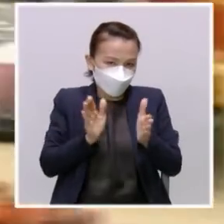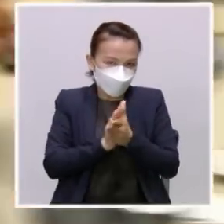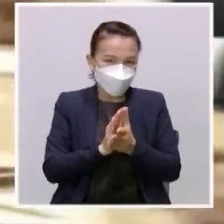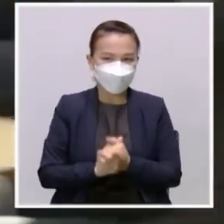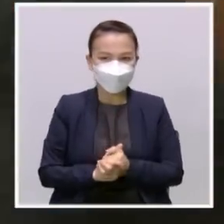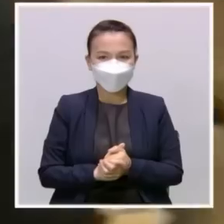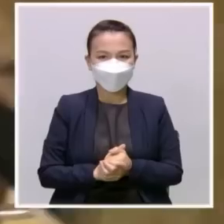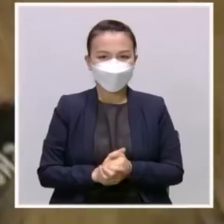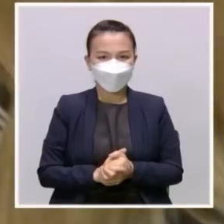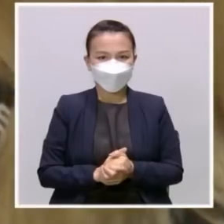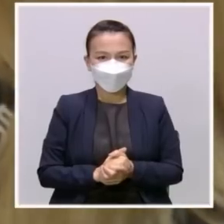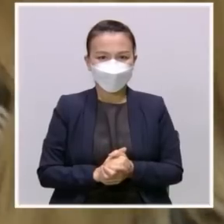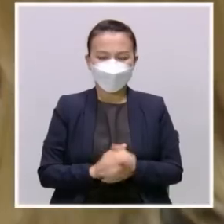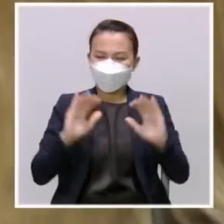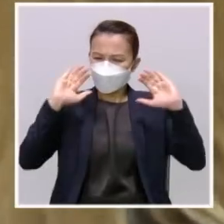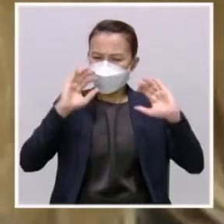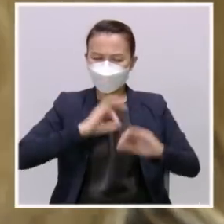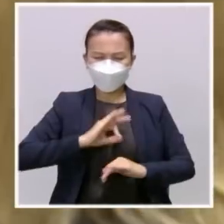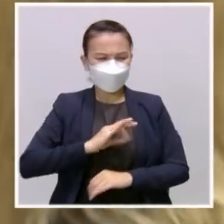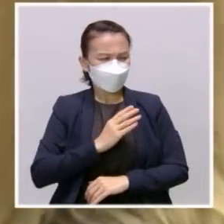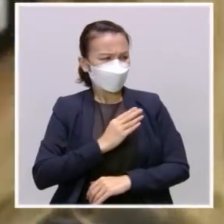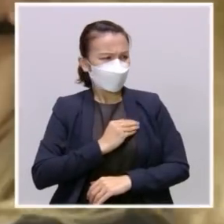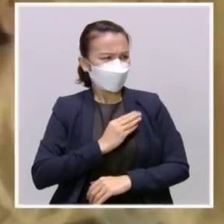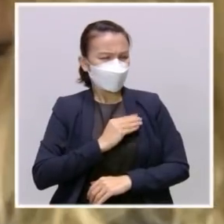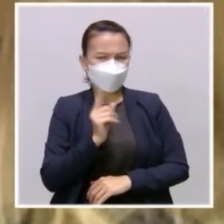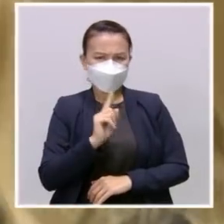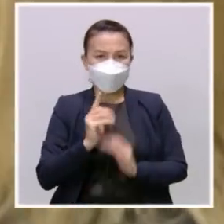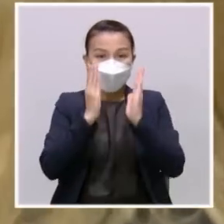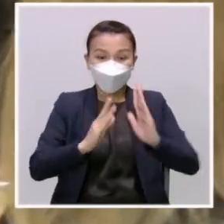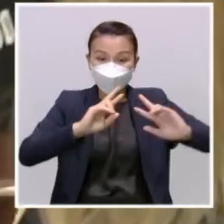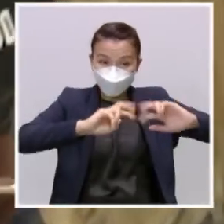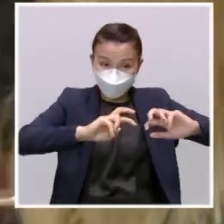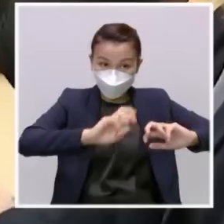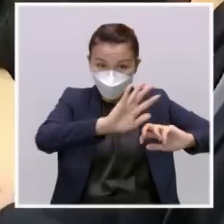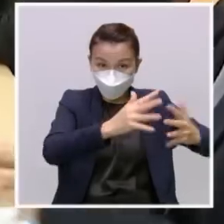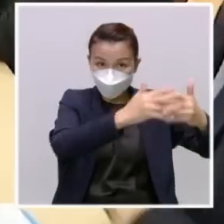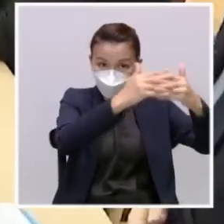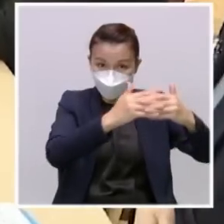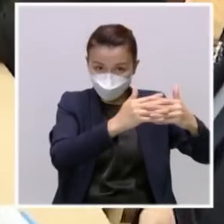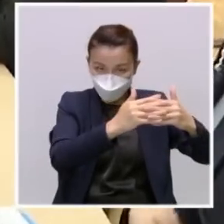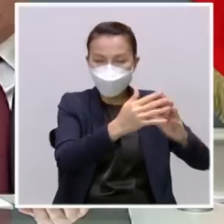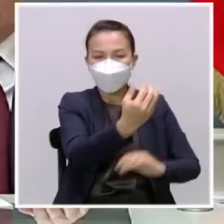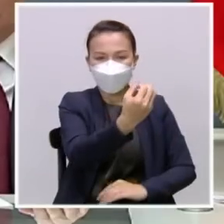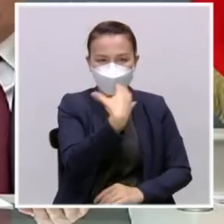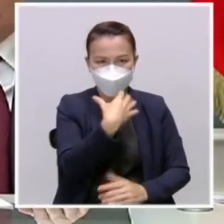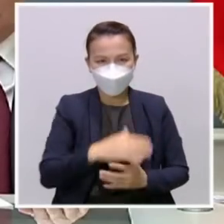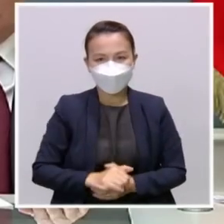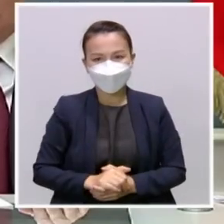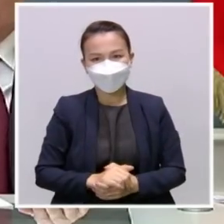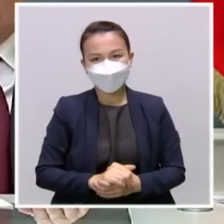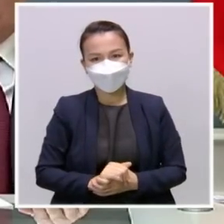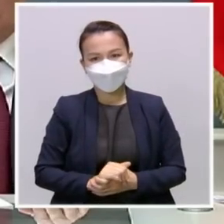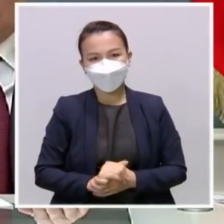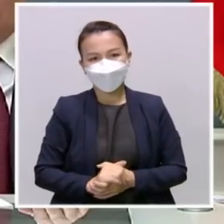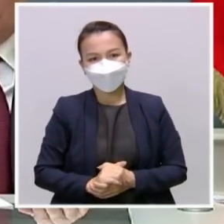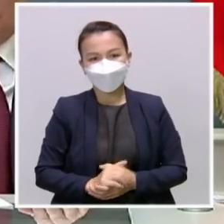เรื่องนี้ทำให้รัฐบาลยูเครนก็รู้สึกตื่นตระหนกอย่างเห็นได้ชัดนะคะนักวิเคราะห์จากนิวยอร์กไทมส์มองว่าอย่างนั้นคอนสแตนตินเย